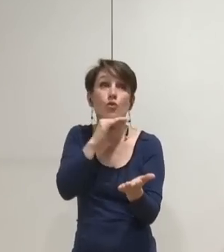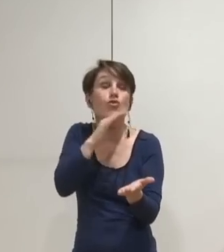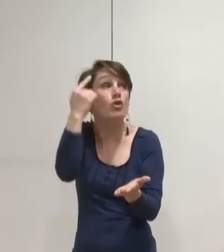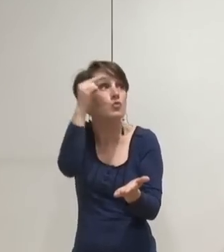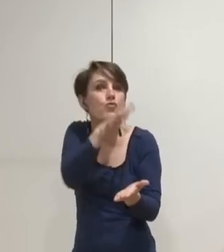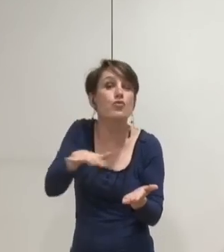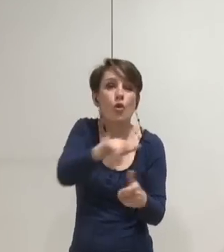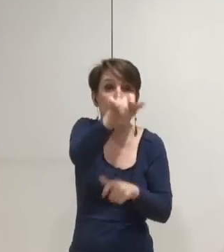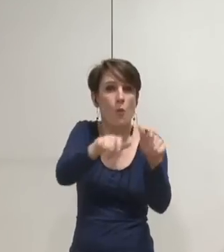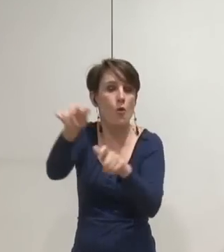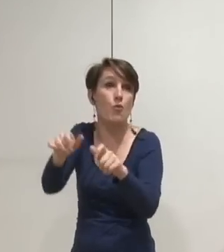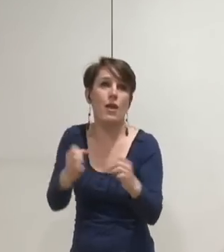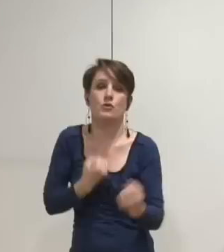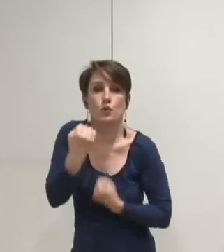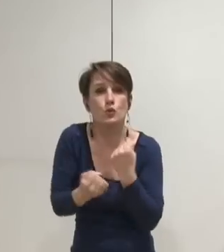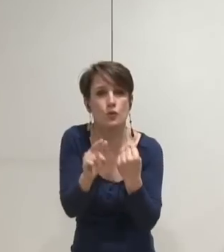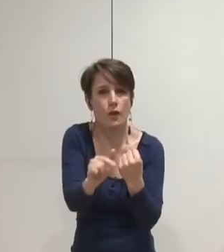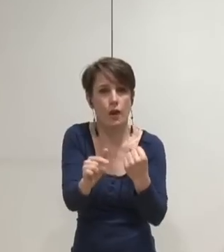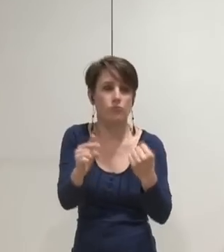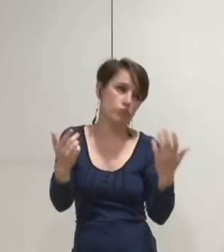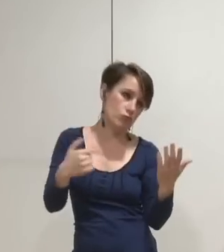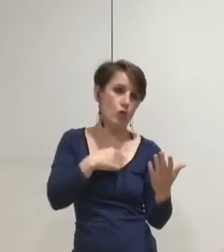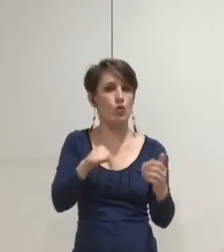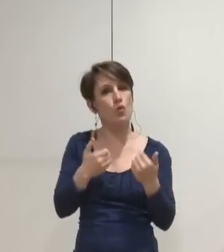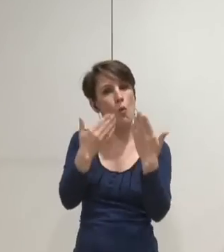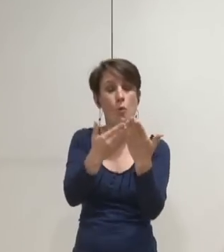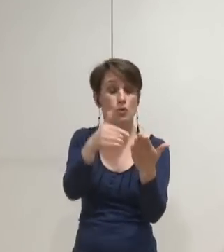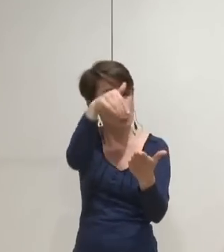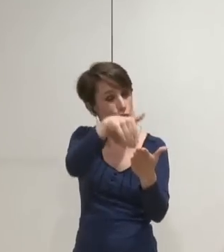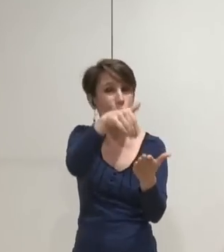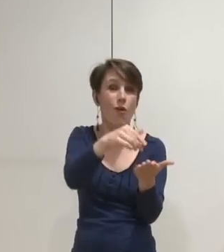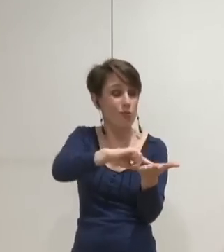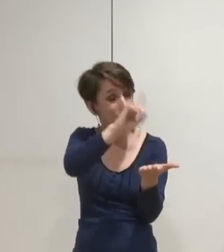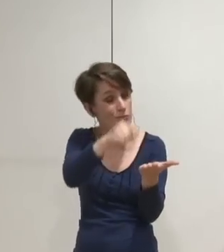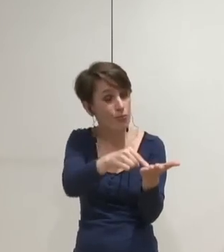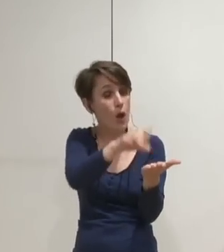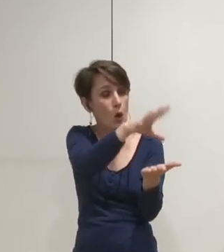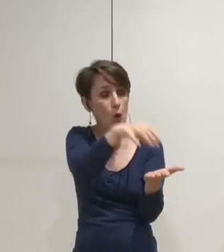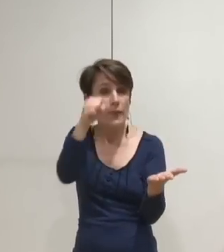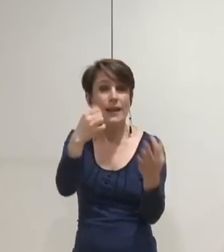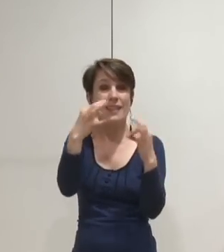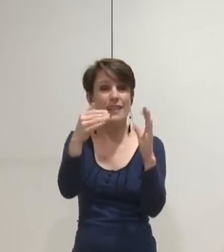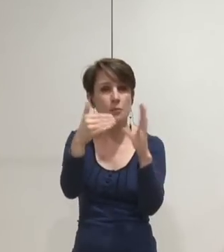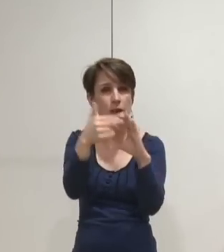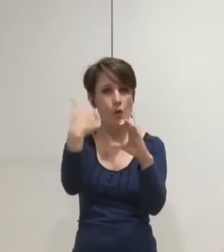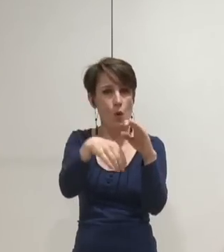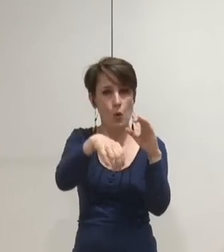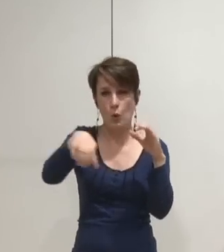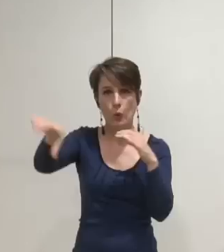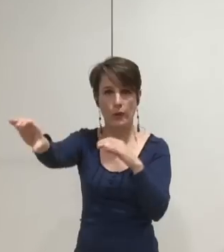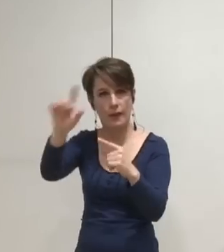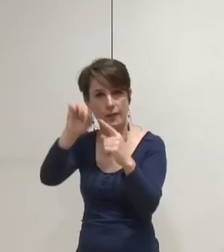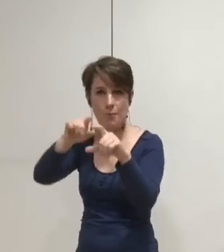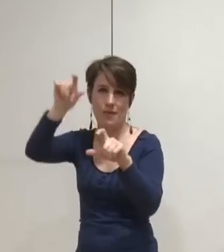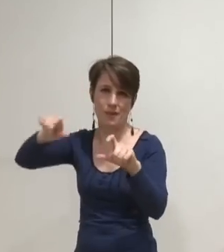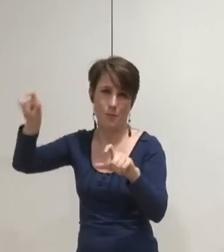il est proposé par la majorité de débloquer une aide de 10000 € répartie comme suit les services de de la ont travaillé en